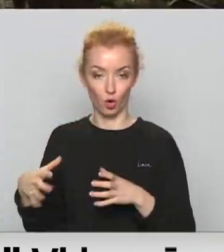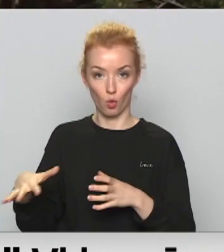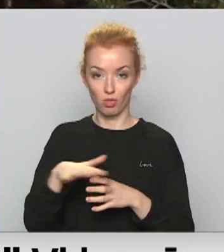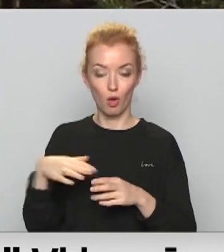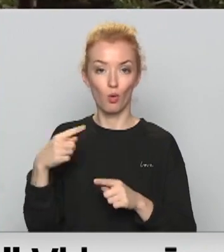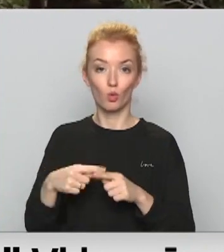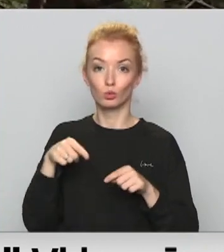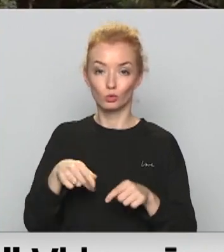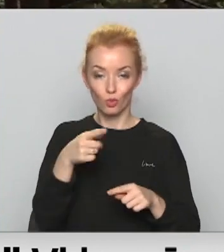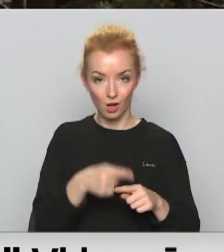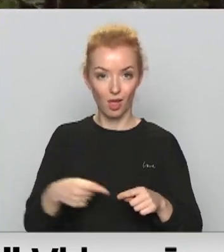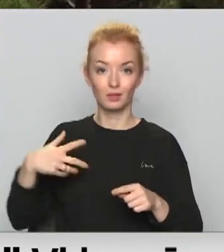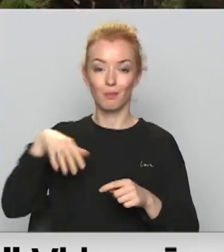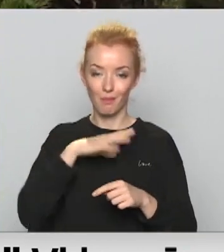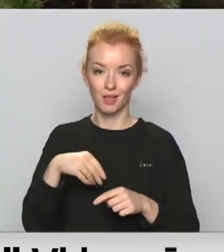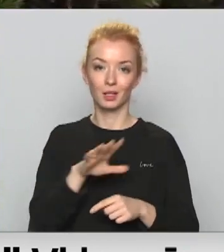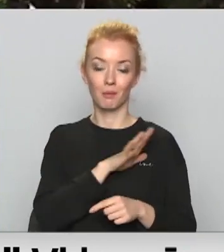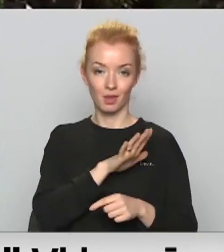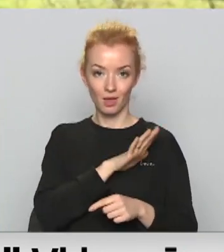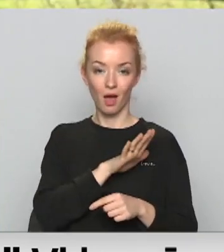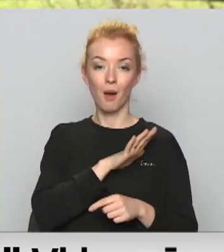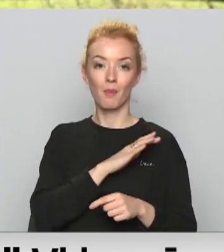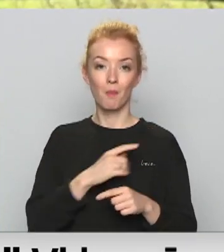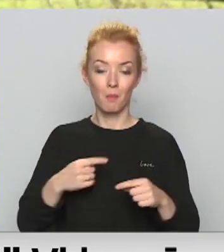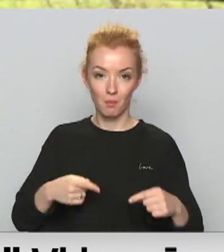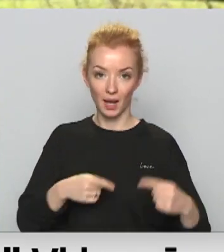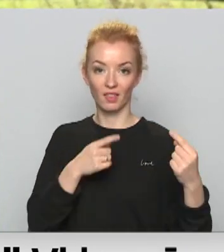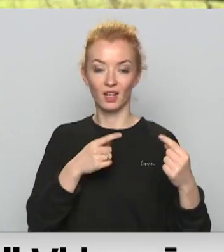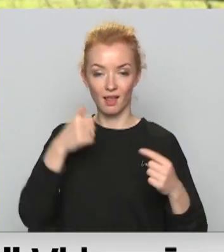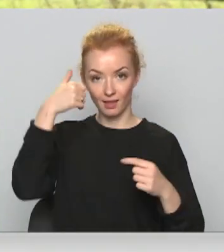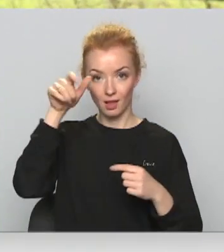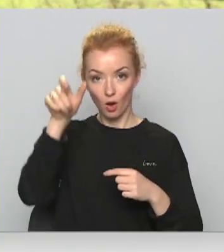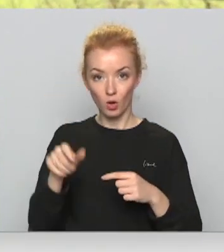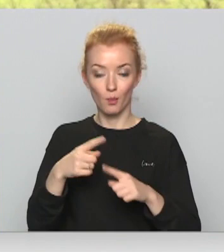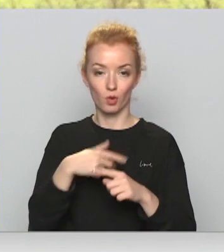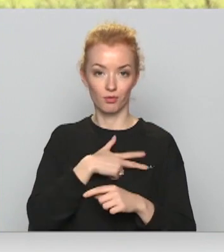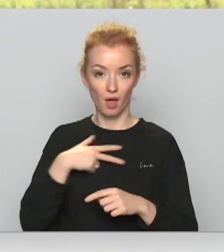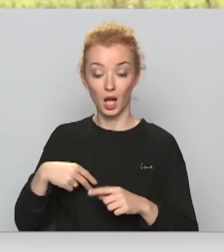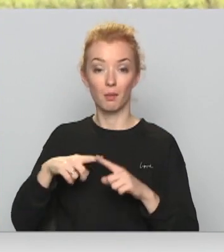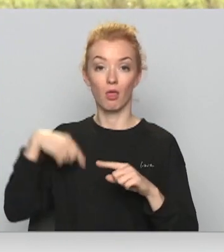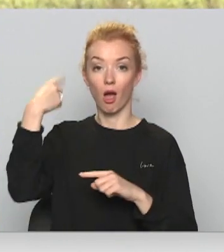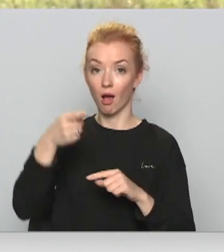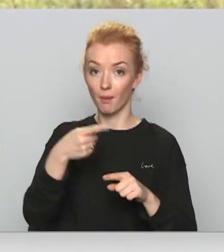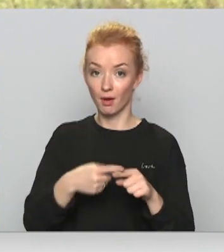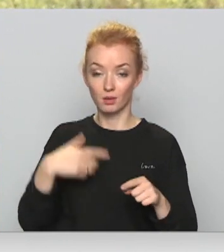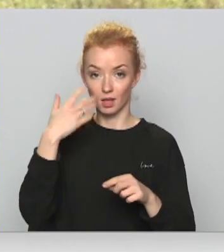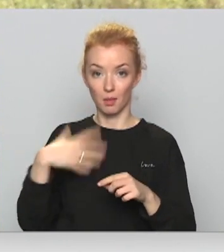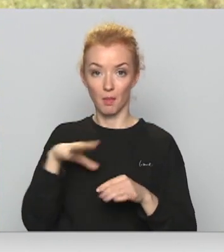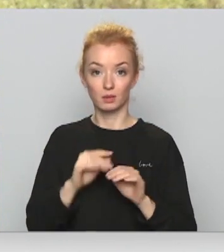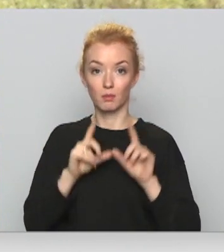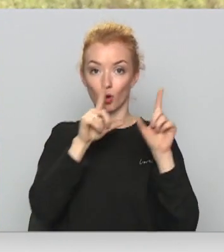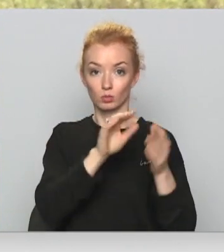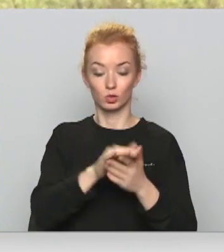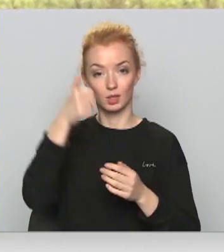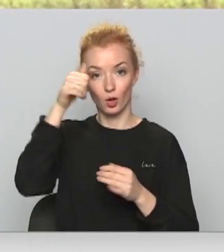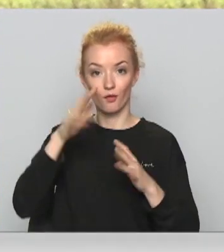Šoreiz mēs bijām pretinieki Igauņiem un Dāņiem. Nākošreiz, tad, kad mēs brauksim uz Igauniju vai